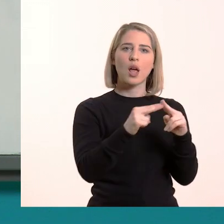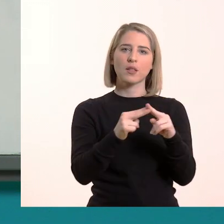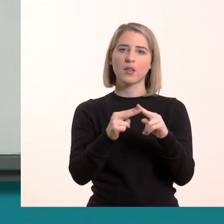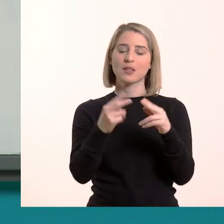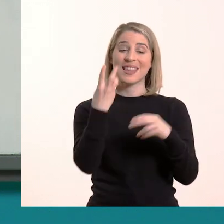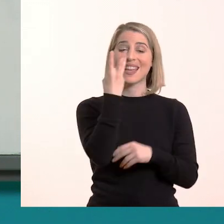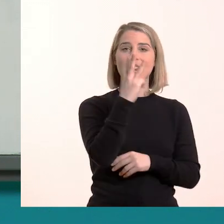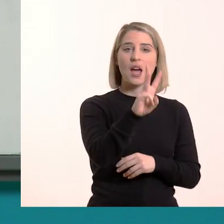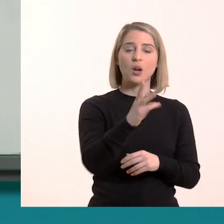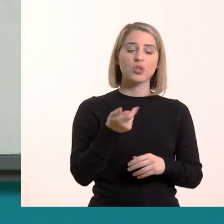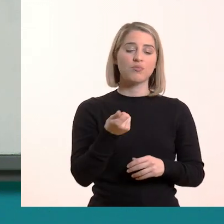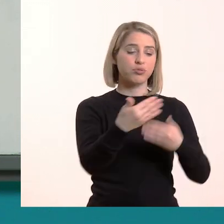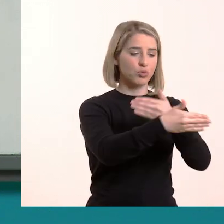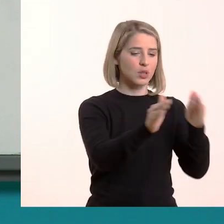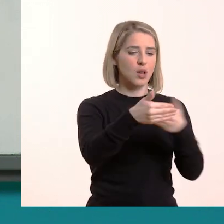300